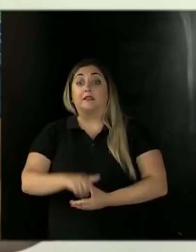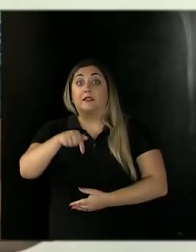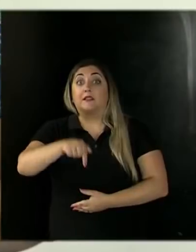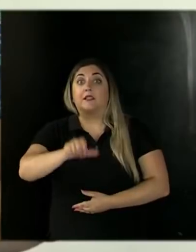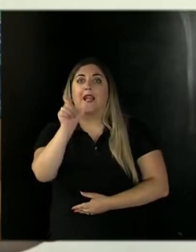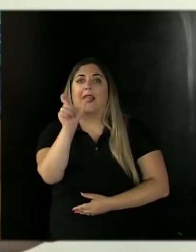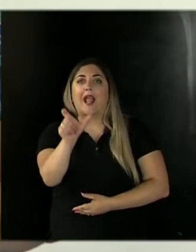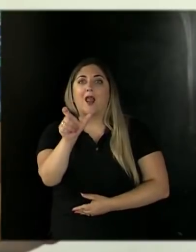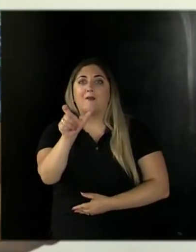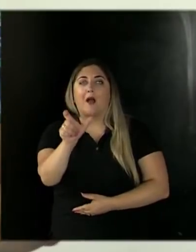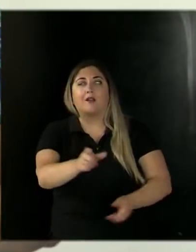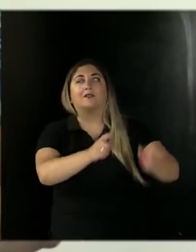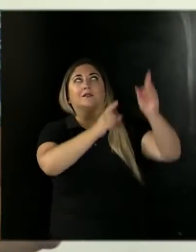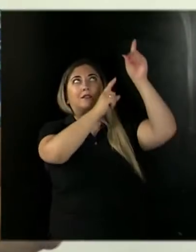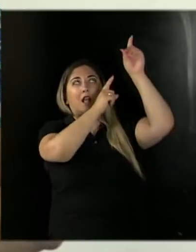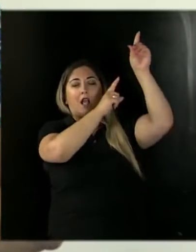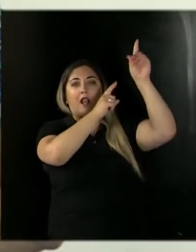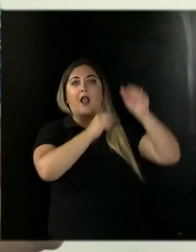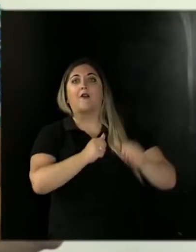Il-kelma tal-Mulej.